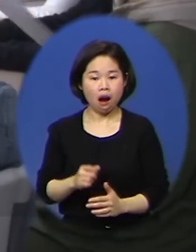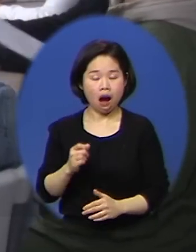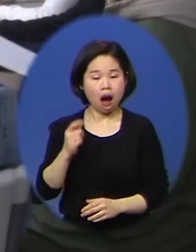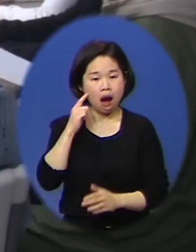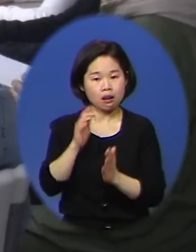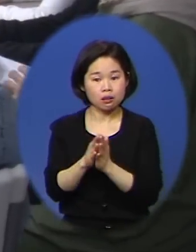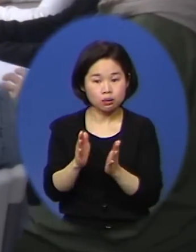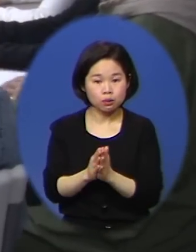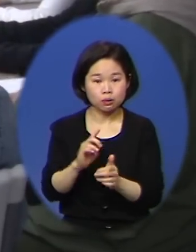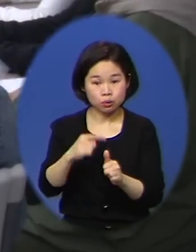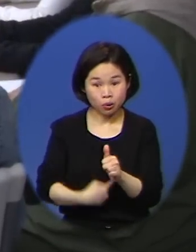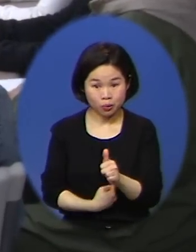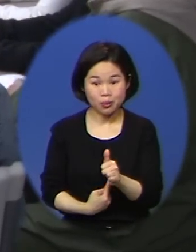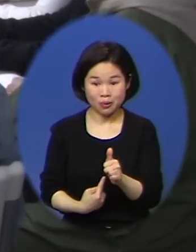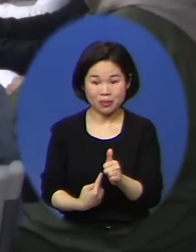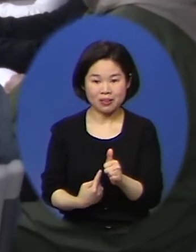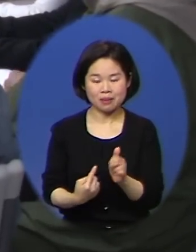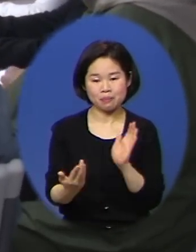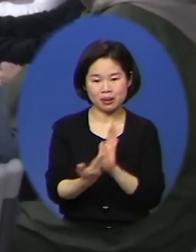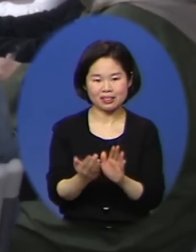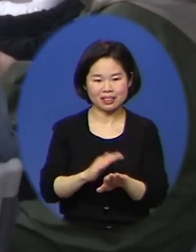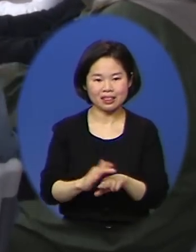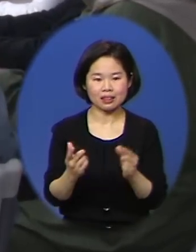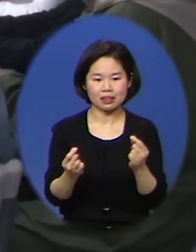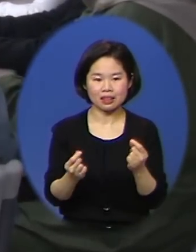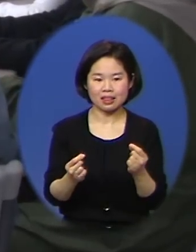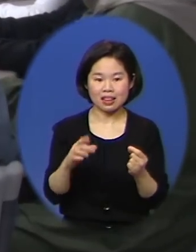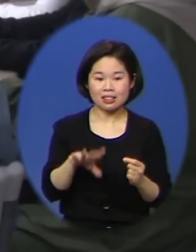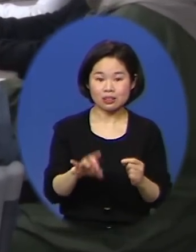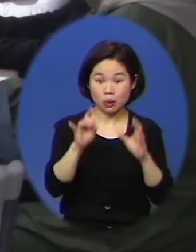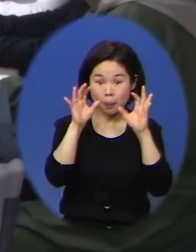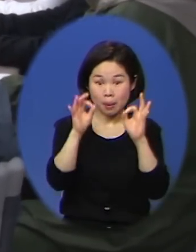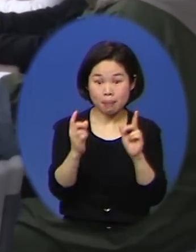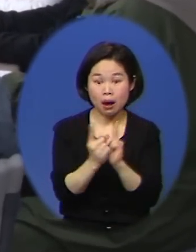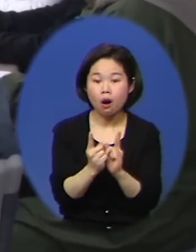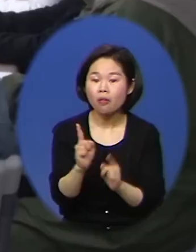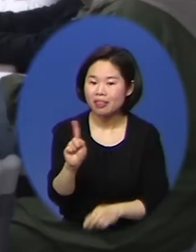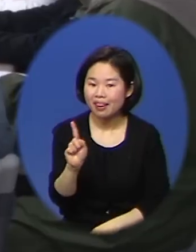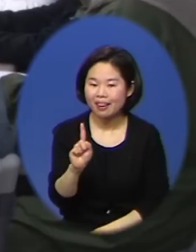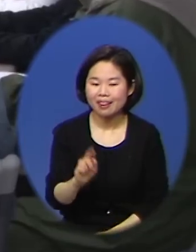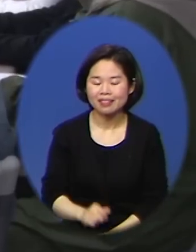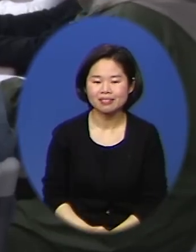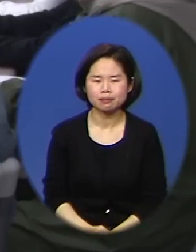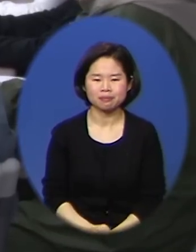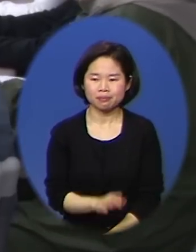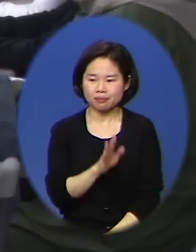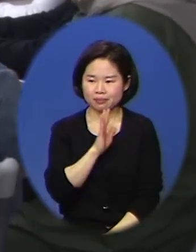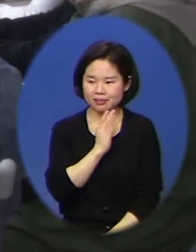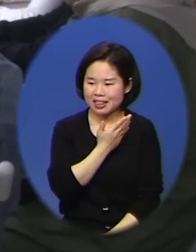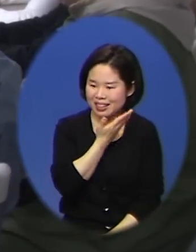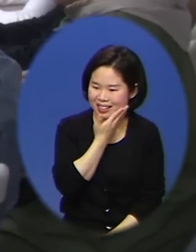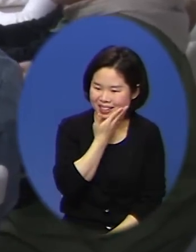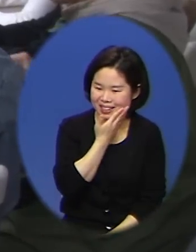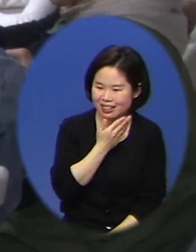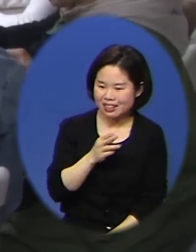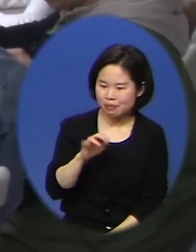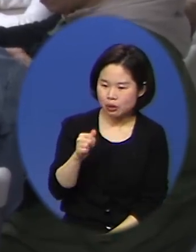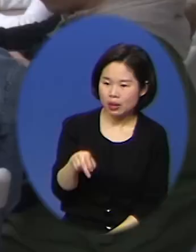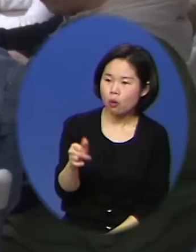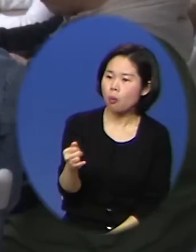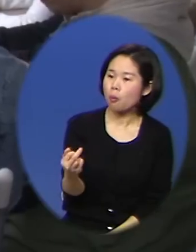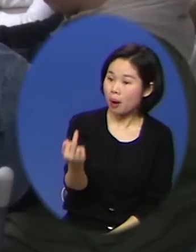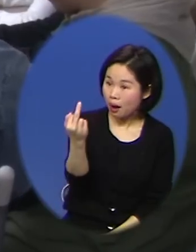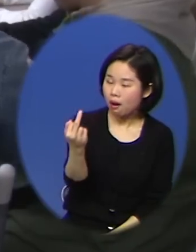같아요. 네. 처음 초반에 좋았지. 처음 봤을 때요. 기분 좋아요? 귀여웠어요. 민희 오빠 같은